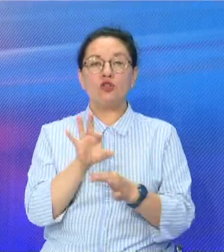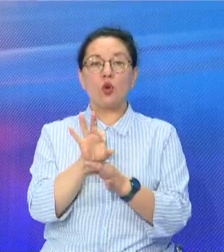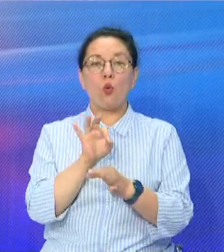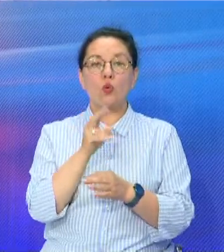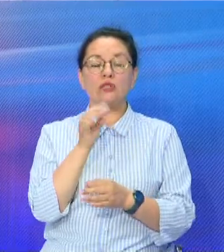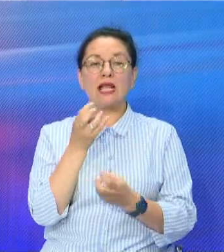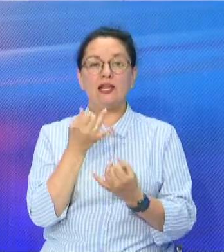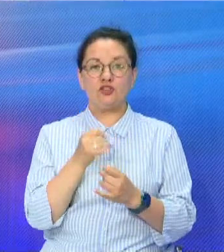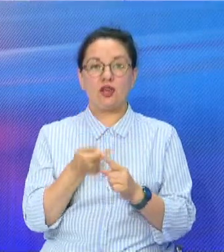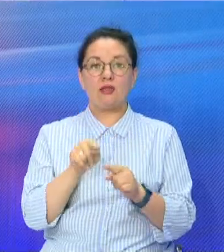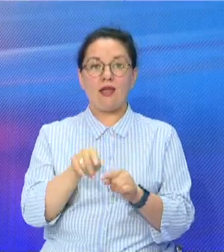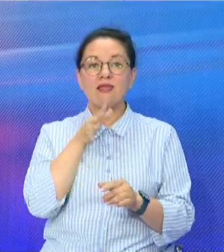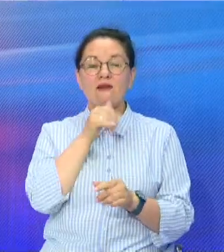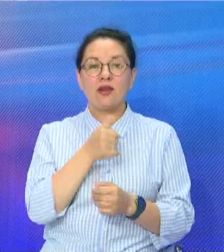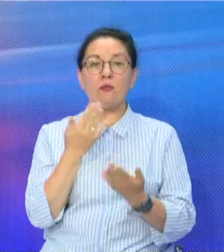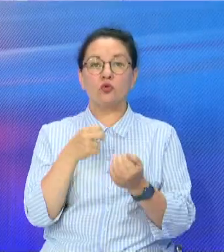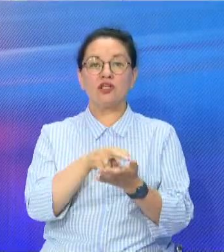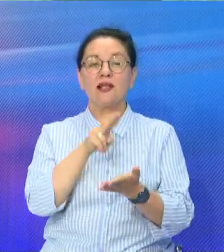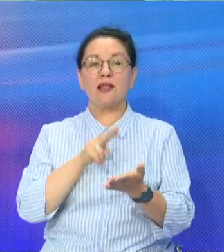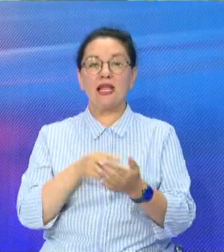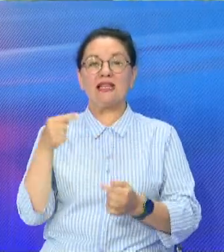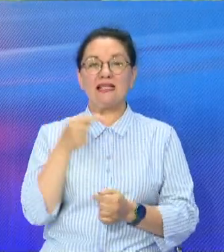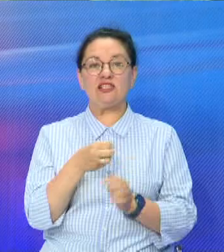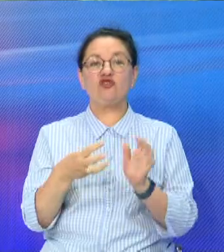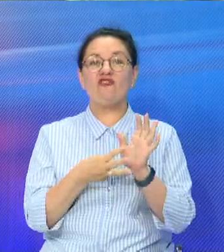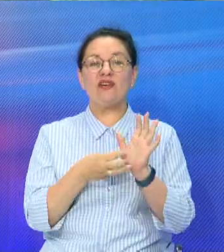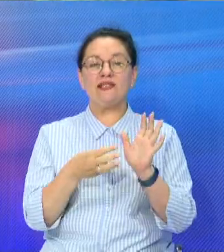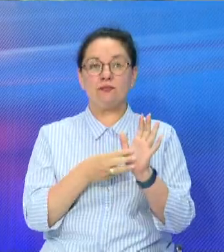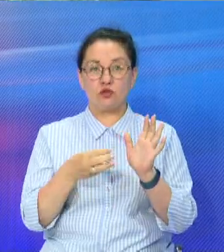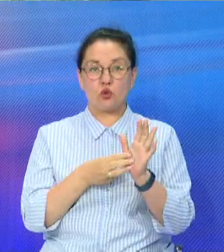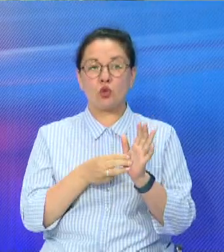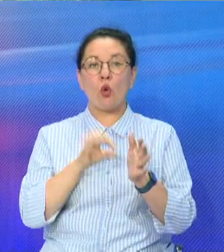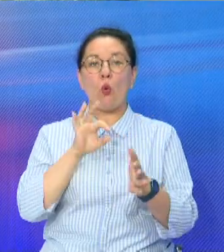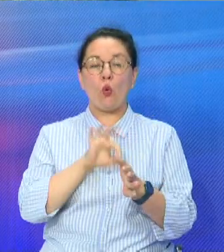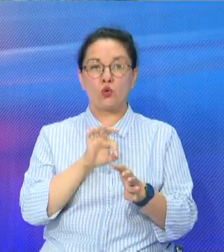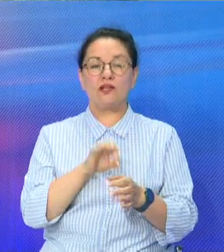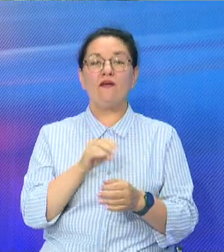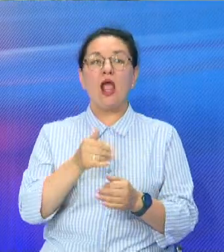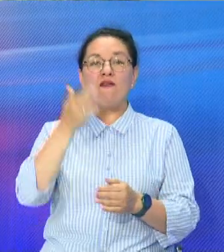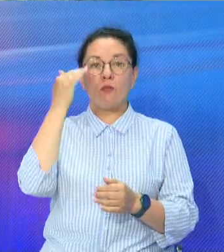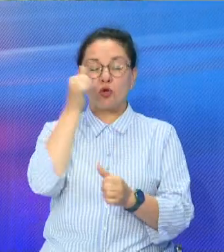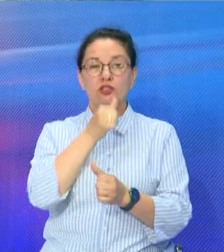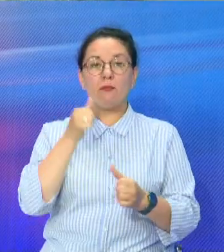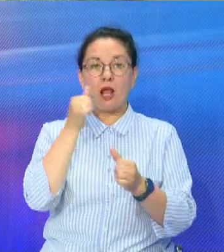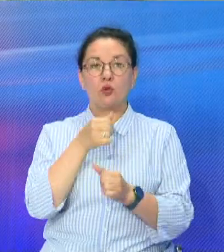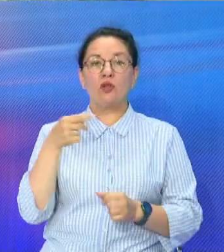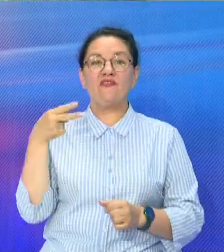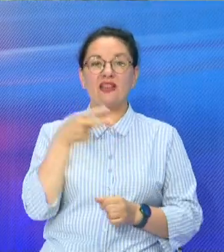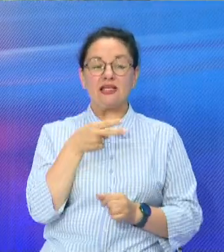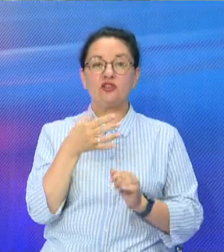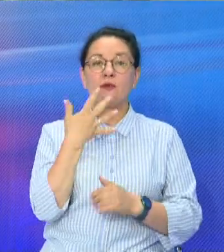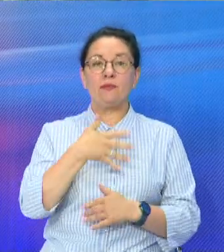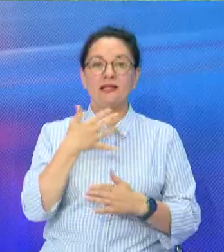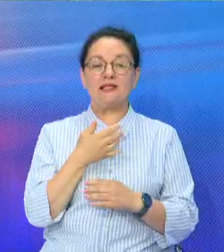этот шанс зарегистрировано больше чем 1800 фактов для по равна низами новым годом таких было 2050 у